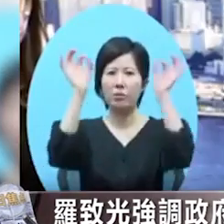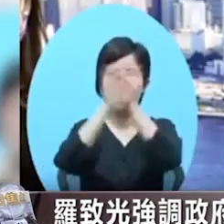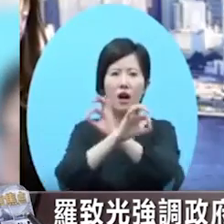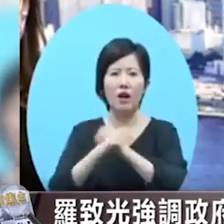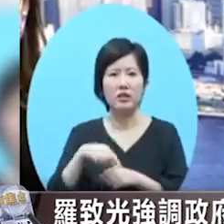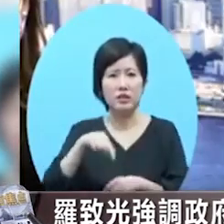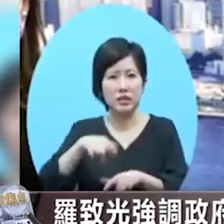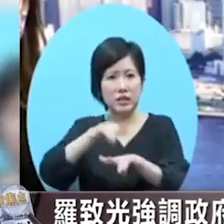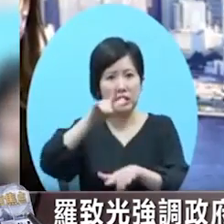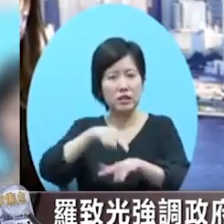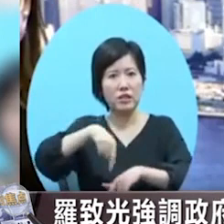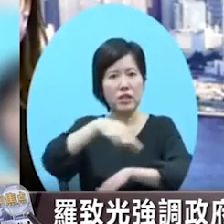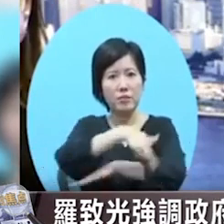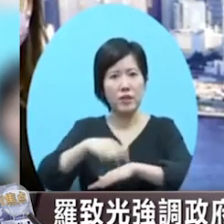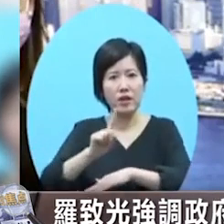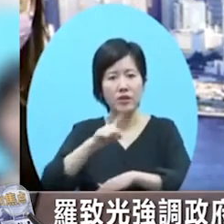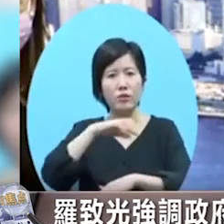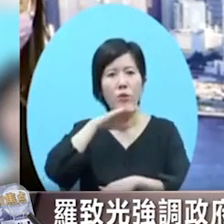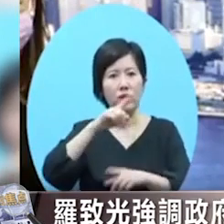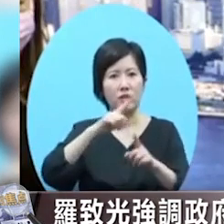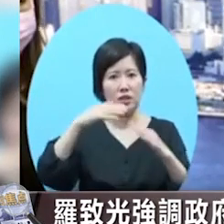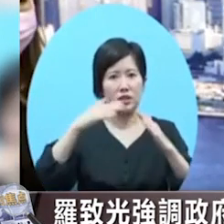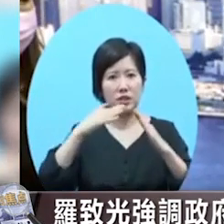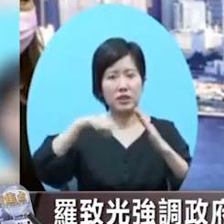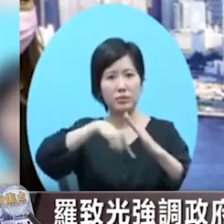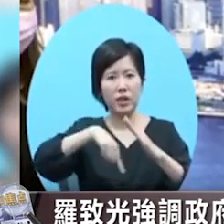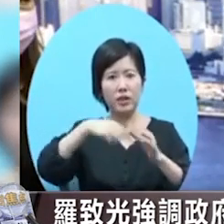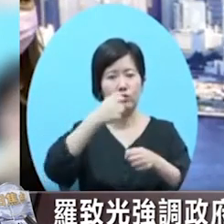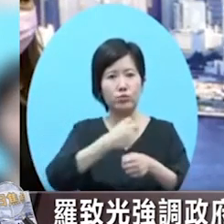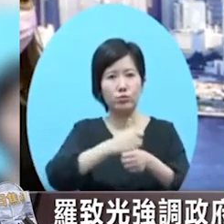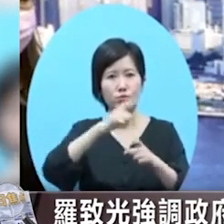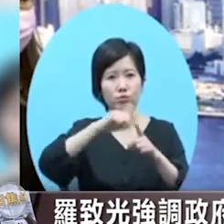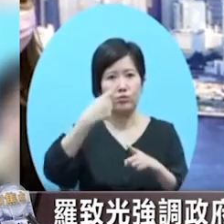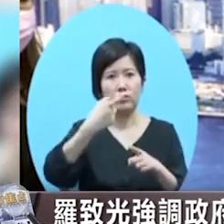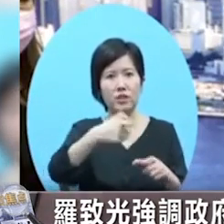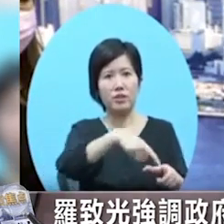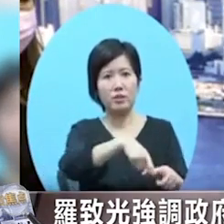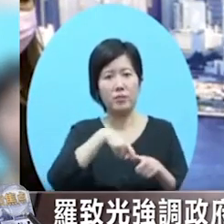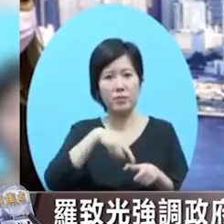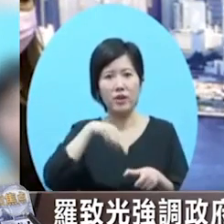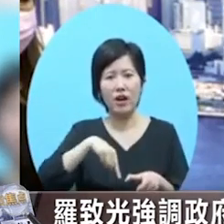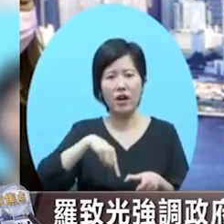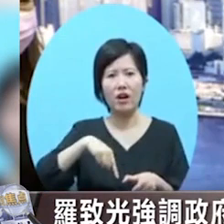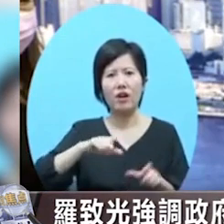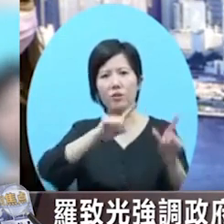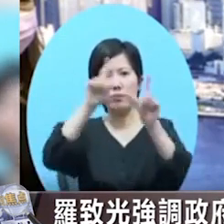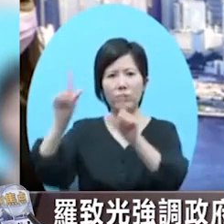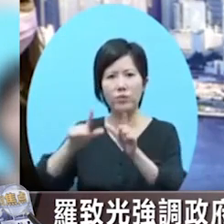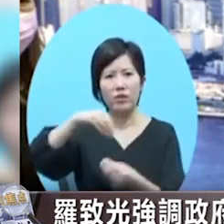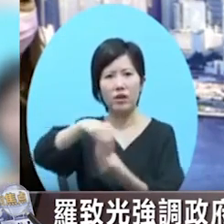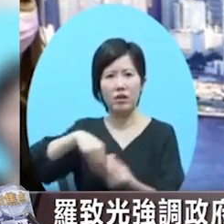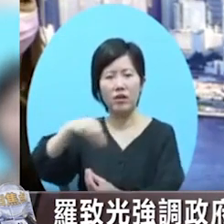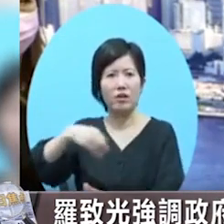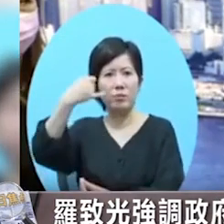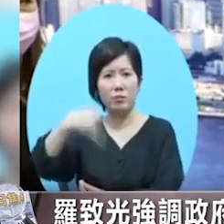在综援的制度里头，只要家庭收入包括了工作收入不能够满足基本生活的需要，就可以